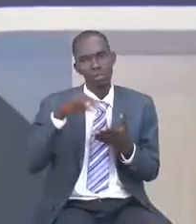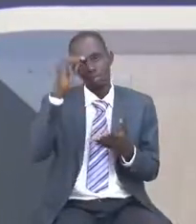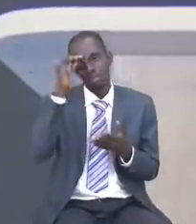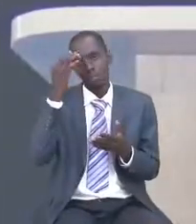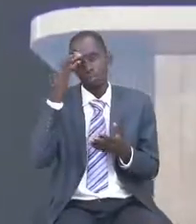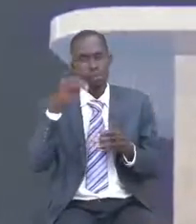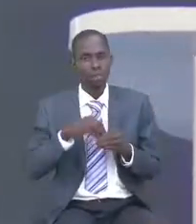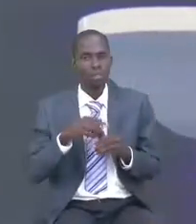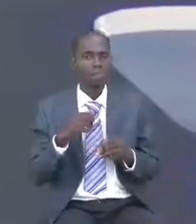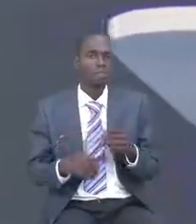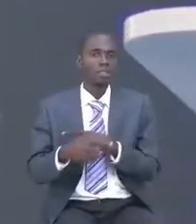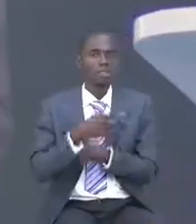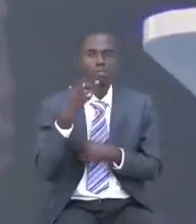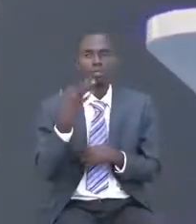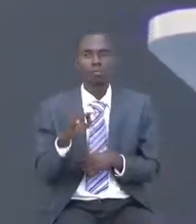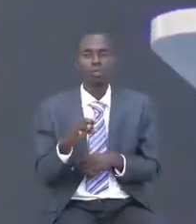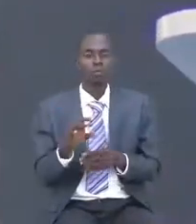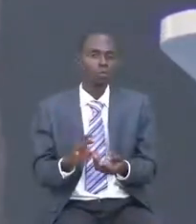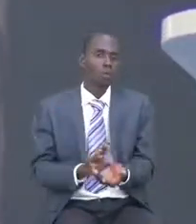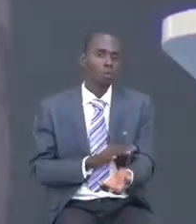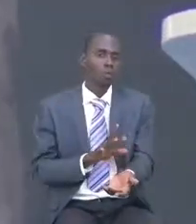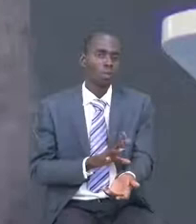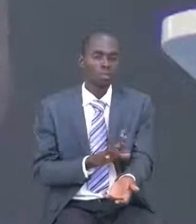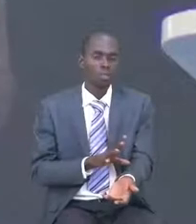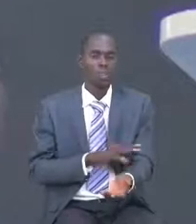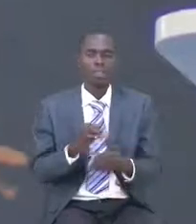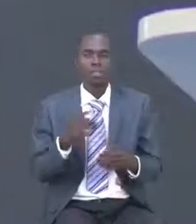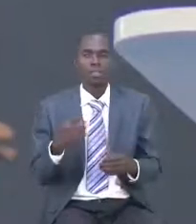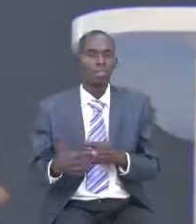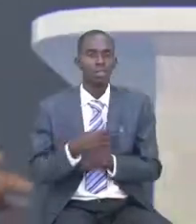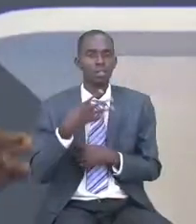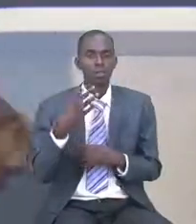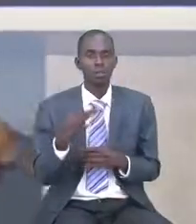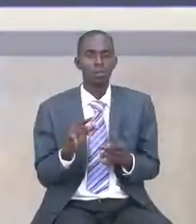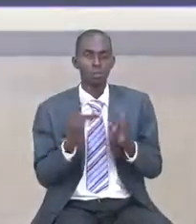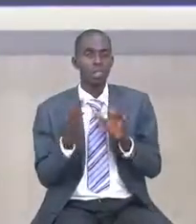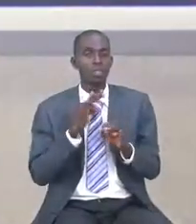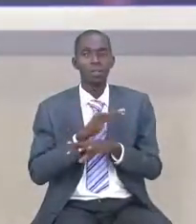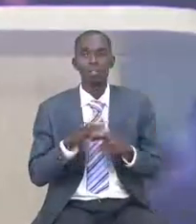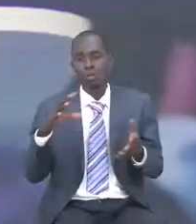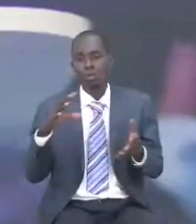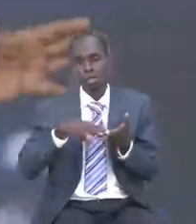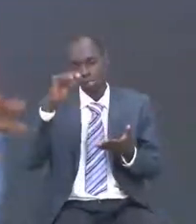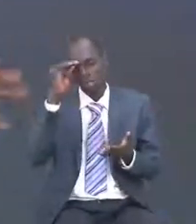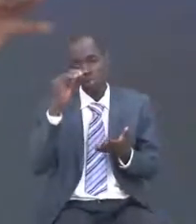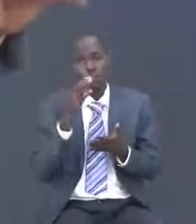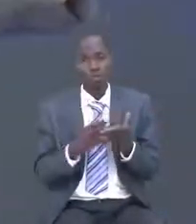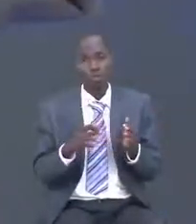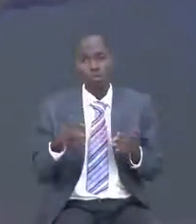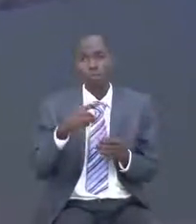compétences qu'il faut acquérir. Si nous sommes à l'aide de l'informatique, nous sommes à l'aide